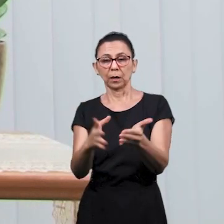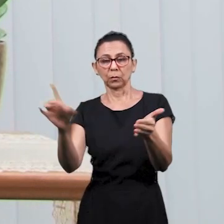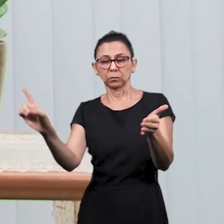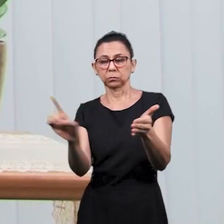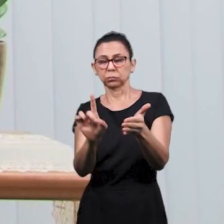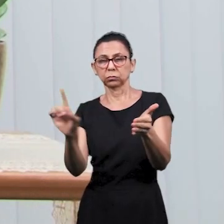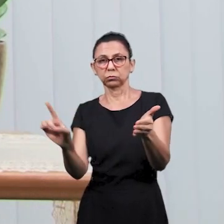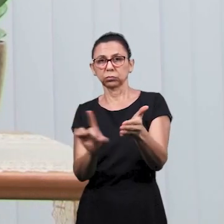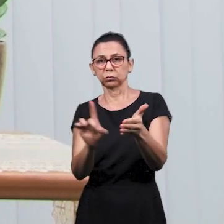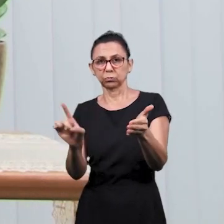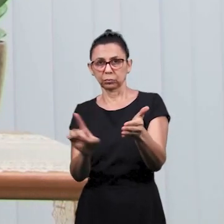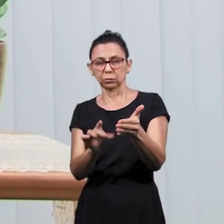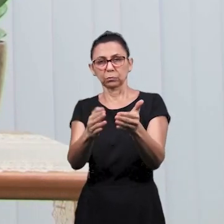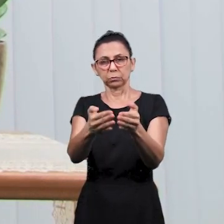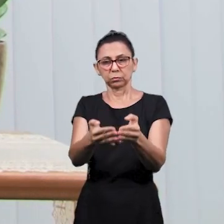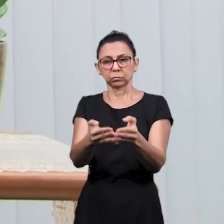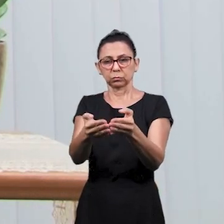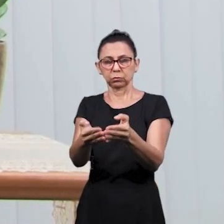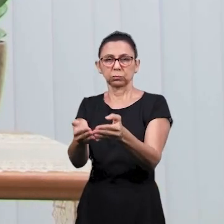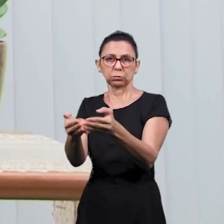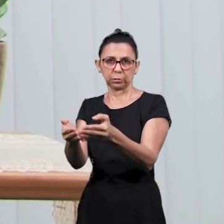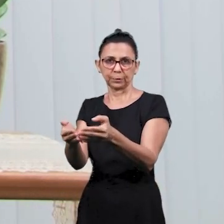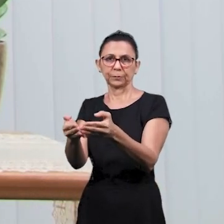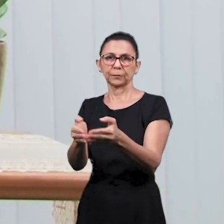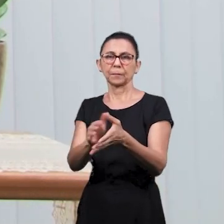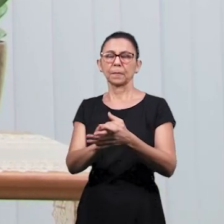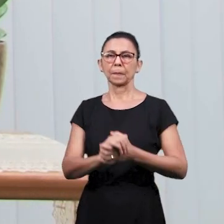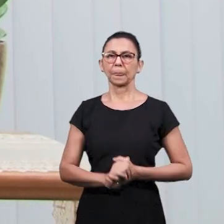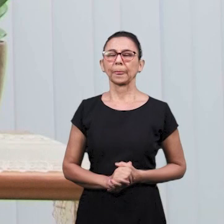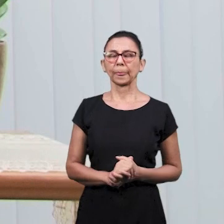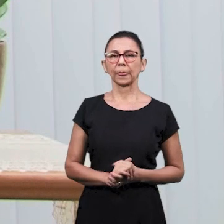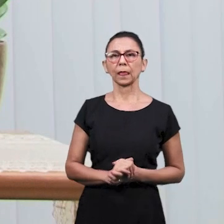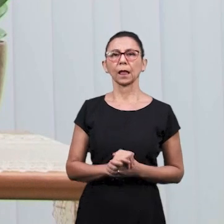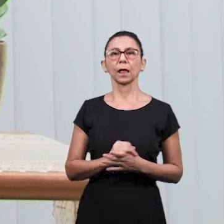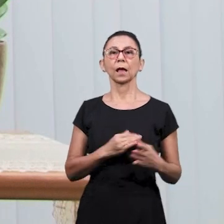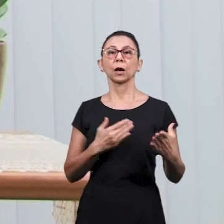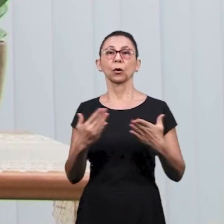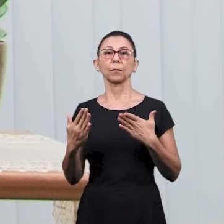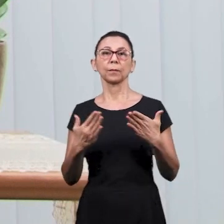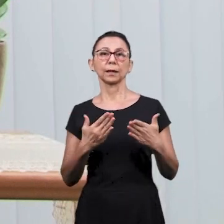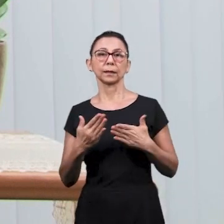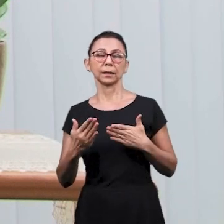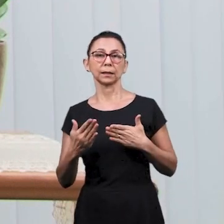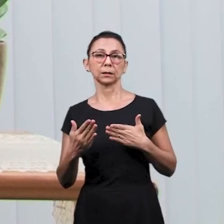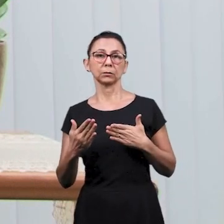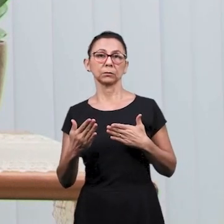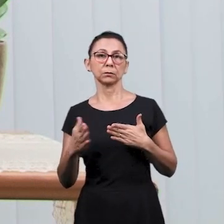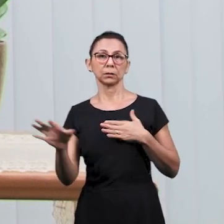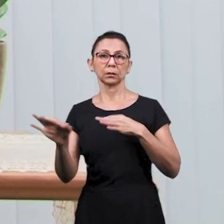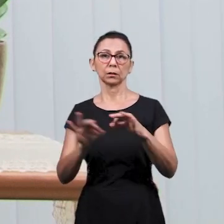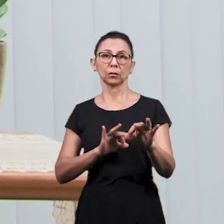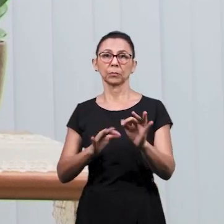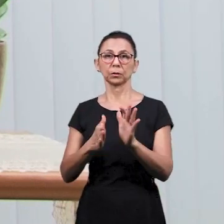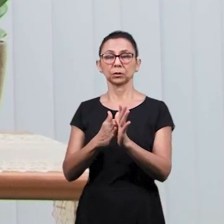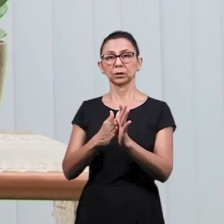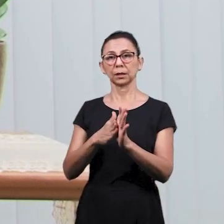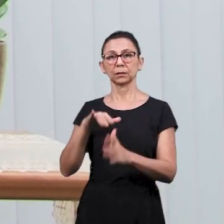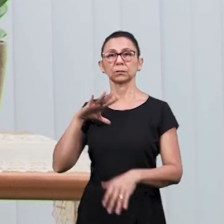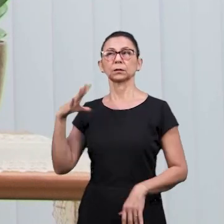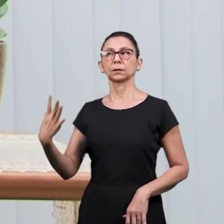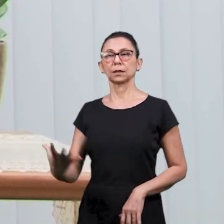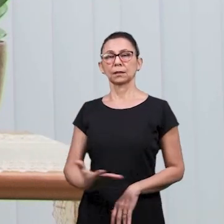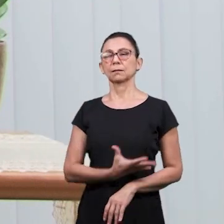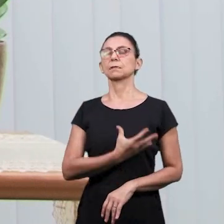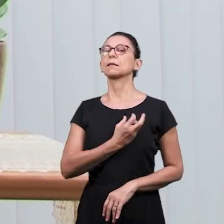сказал войти в лодку. Что такое лодка? Лодка – это прообраз церкви. Это церковь. Господь,